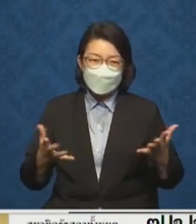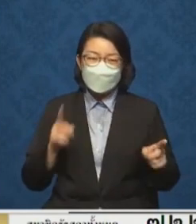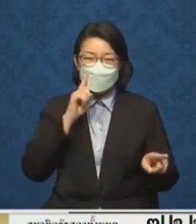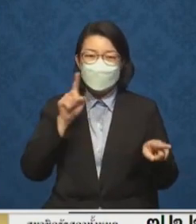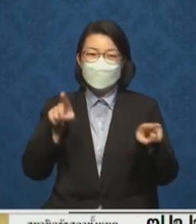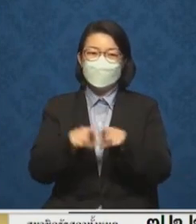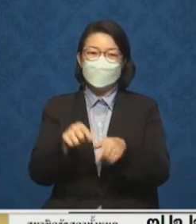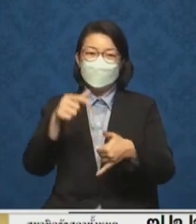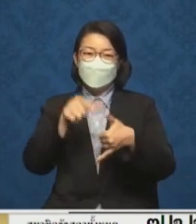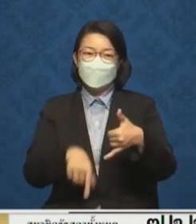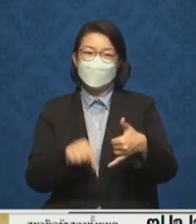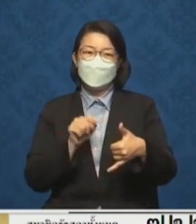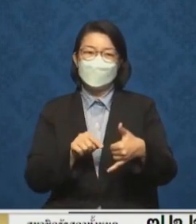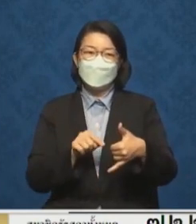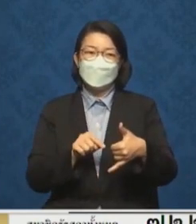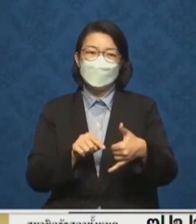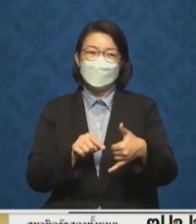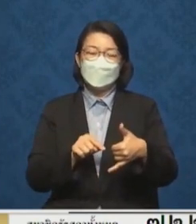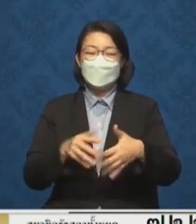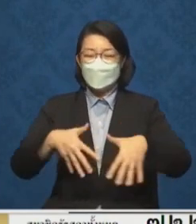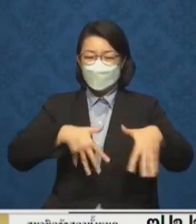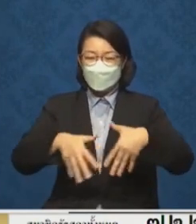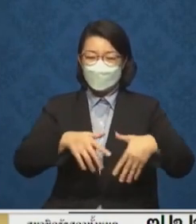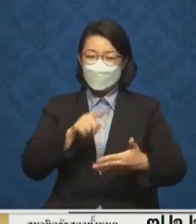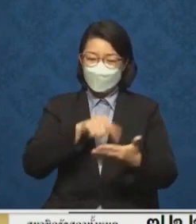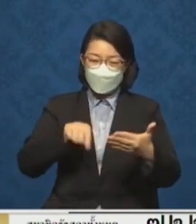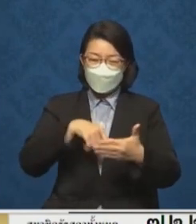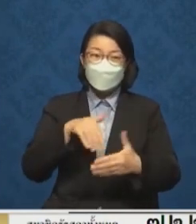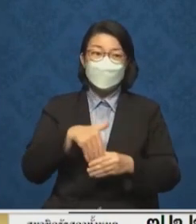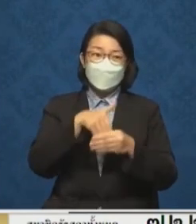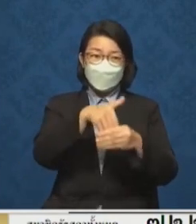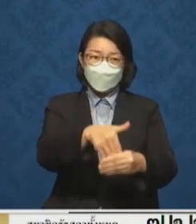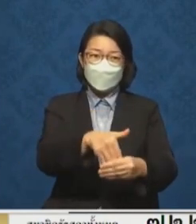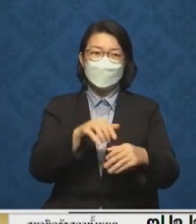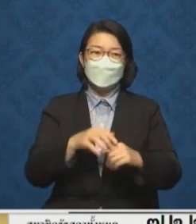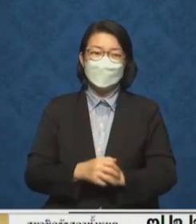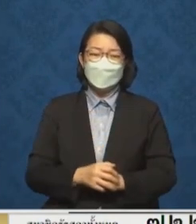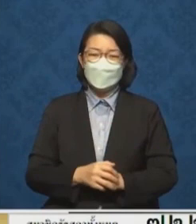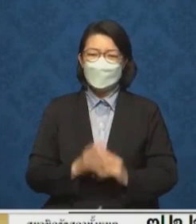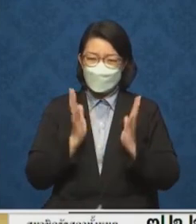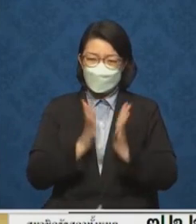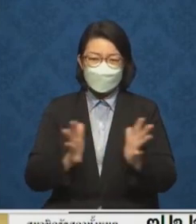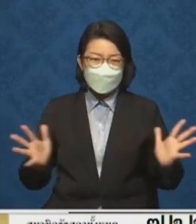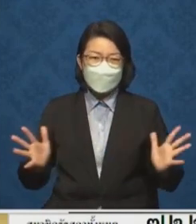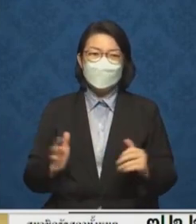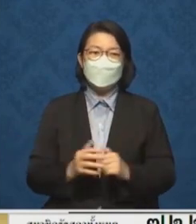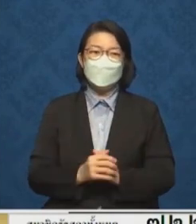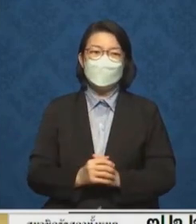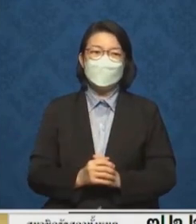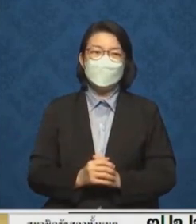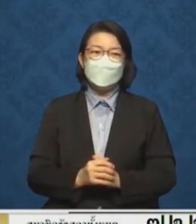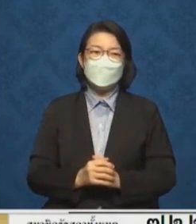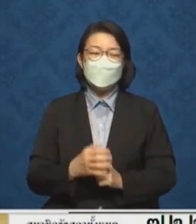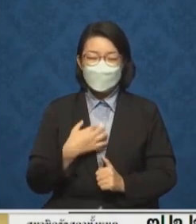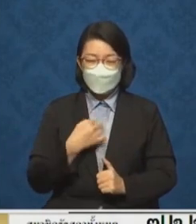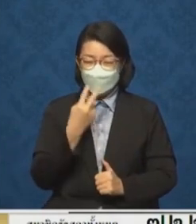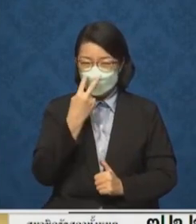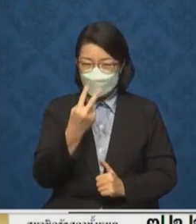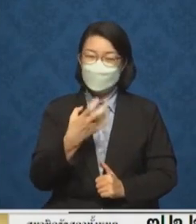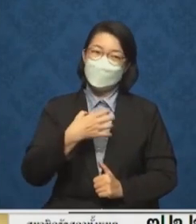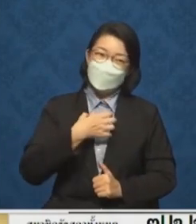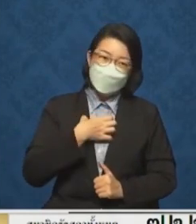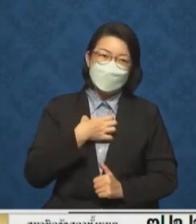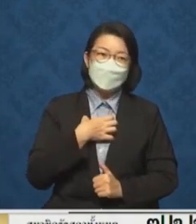กันก็คือประชาชนคนเลือกตั้งเป็นจำนวนไม่น้อยที่ต่างก็มีความอึ